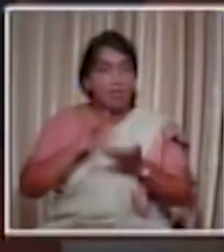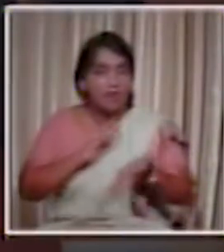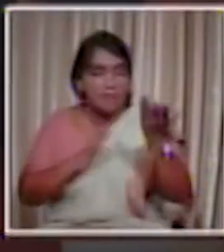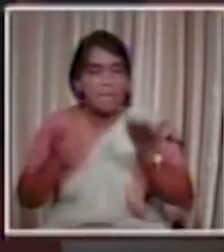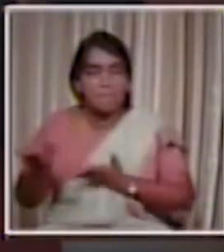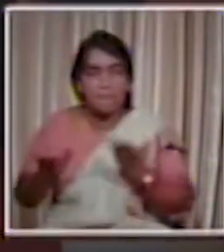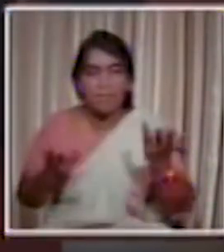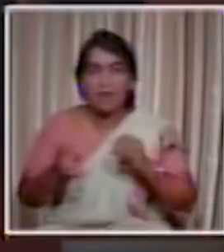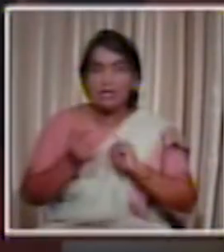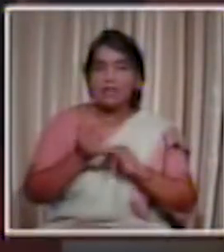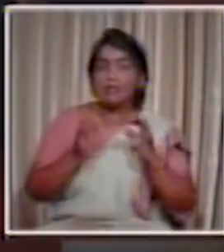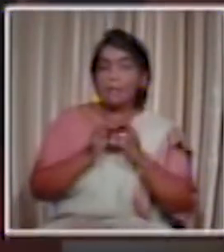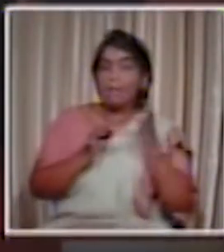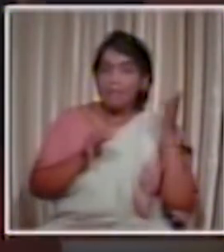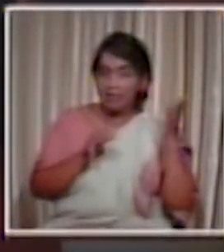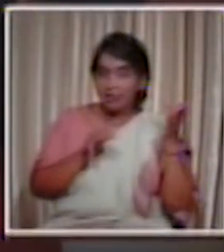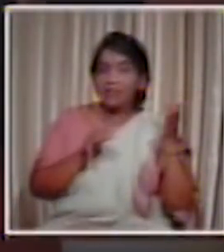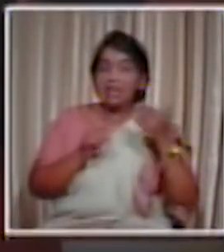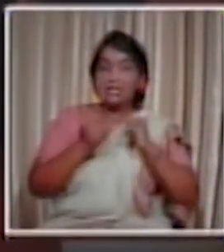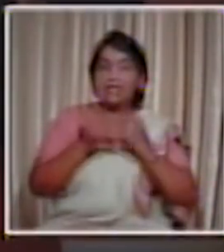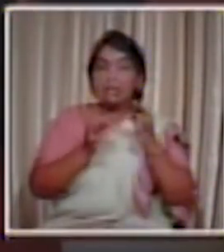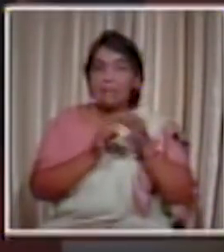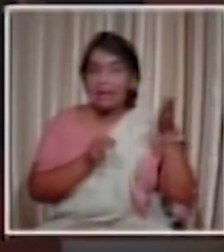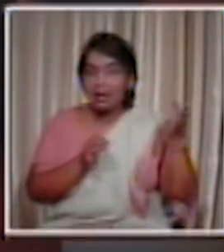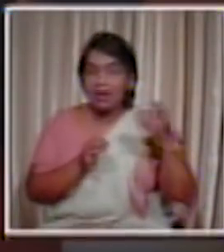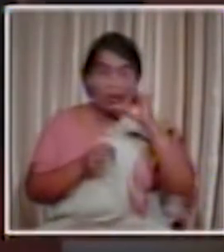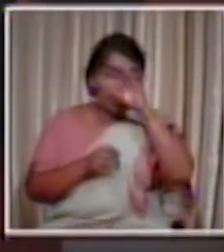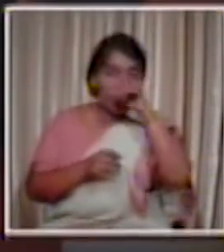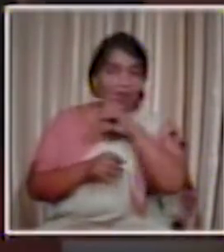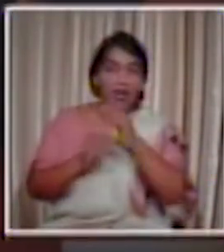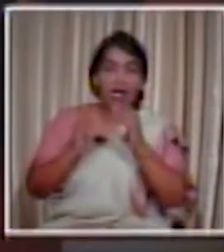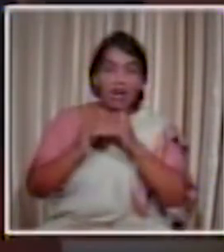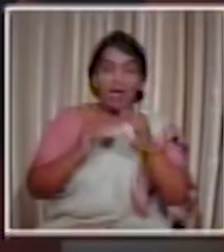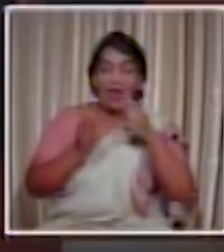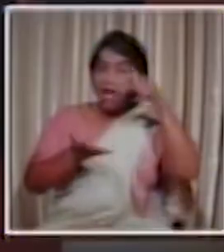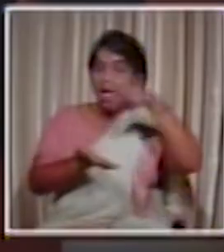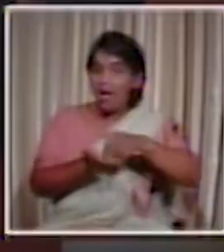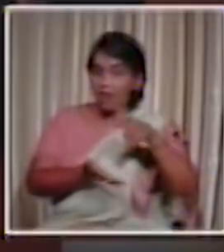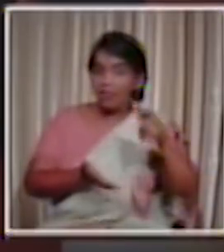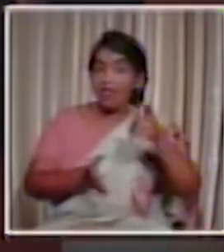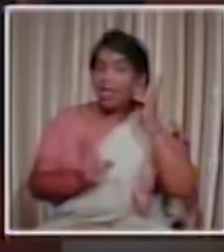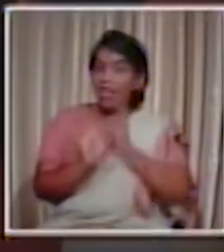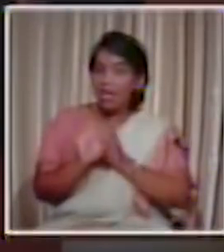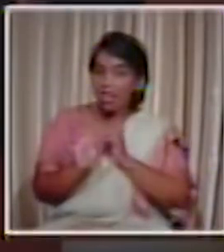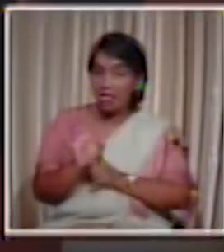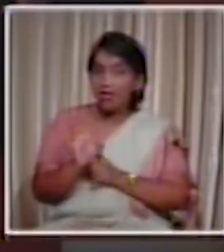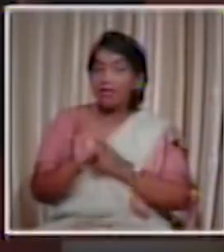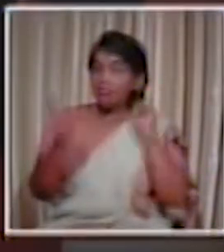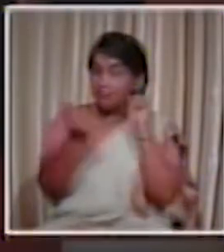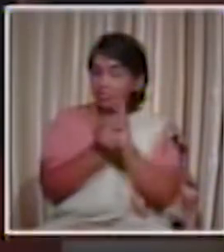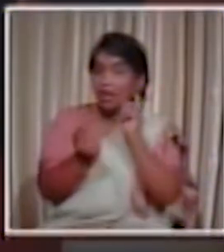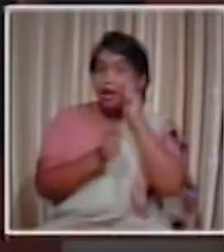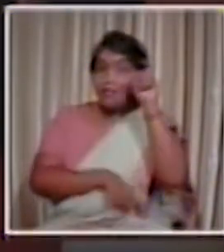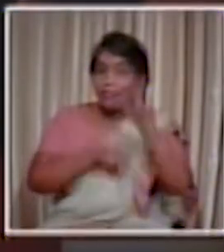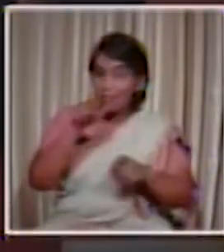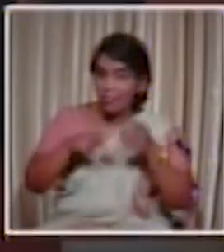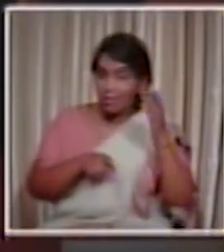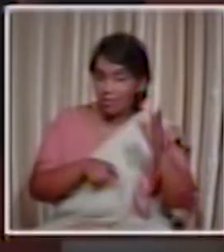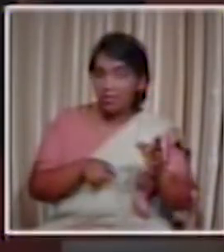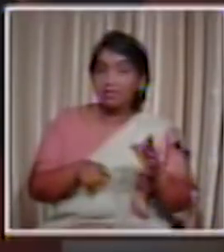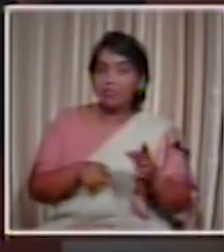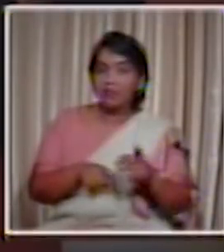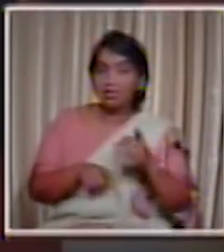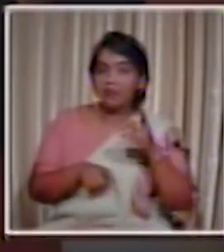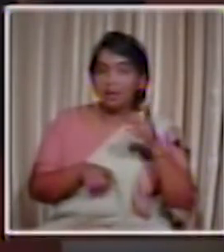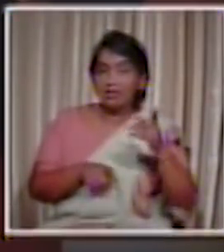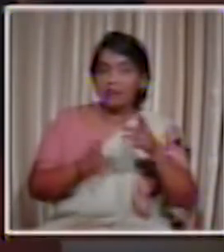අර සාන්ත බණ්ඩාර මහත්තයාගේ ගමේ තියෙන හන්දියේ ඒ හැමදාම මුණ ගැහෙන මිනිස්සු ටික ඒ